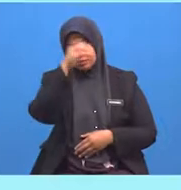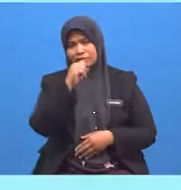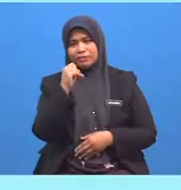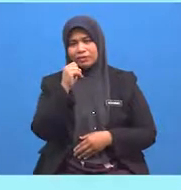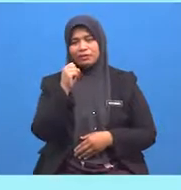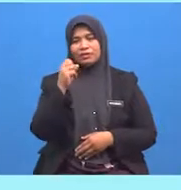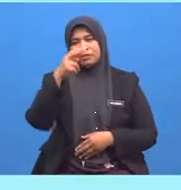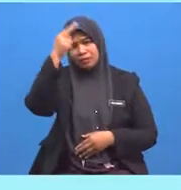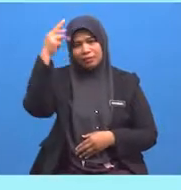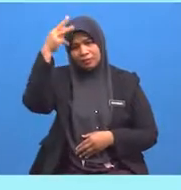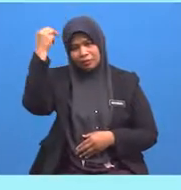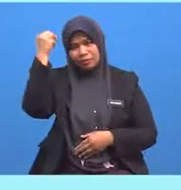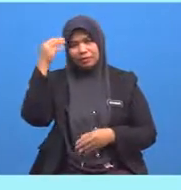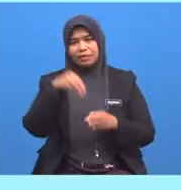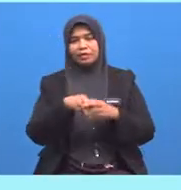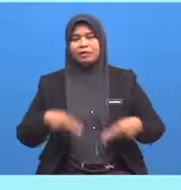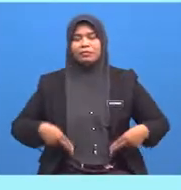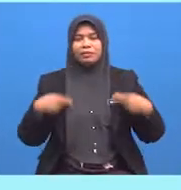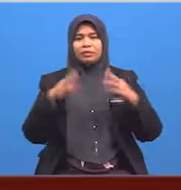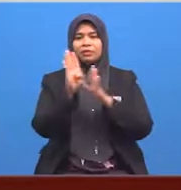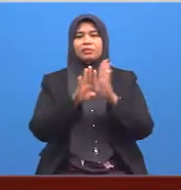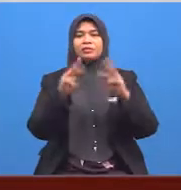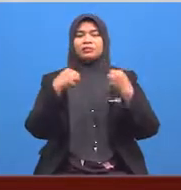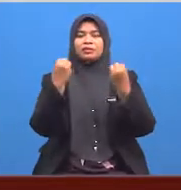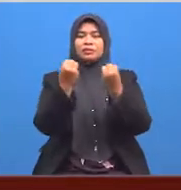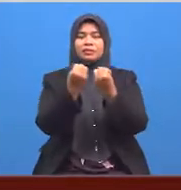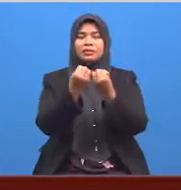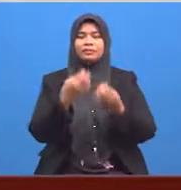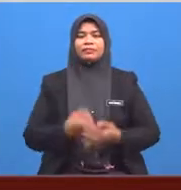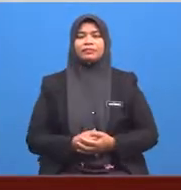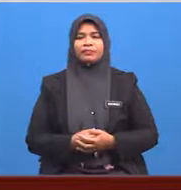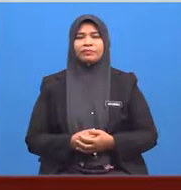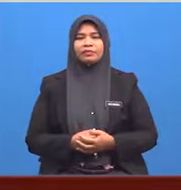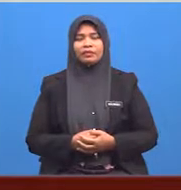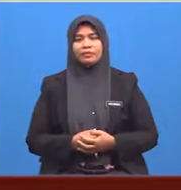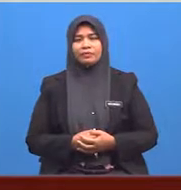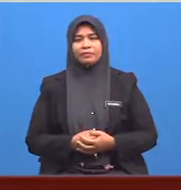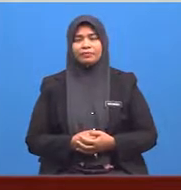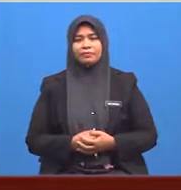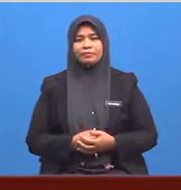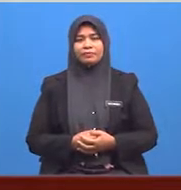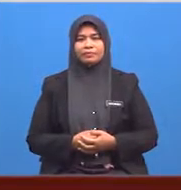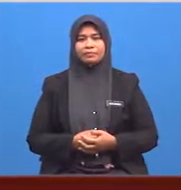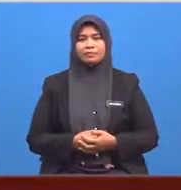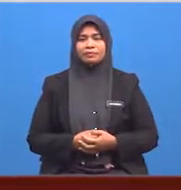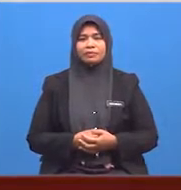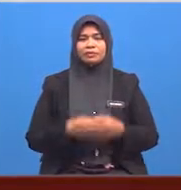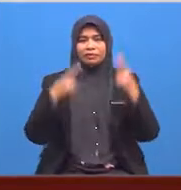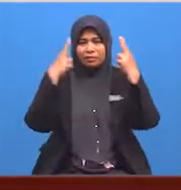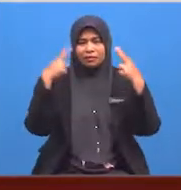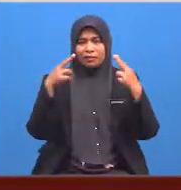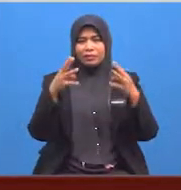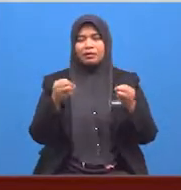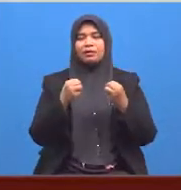dalam kehidupan bermasyarakat sebelum kapal kita berlayar lebih jauh Sasana